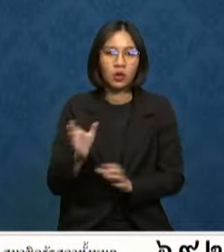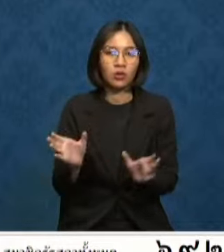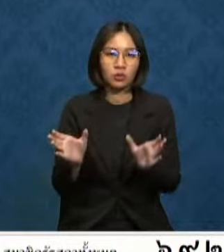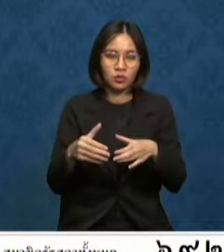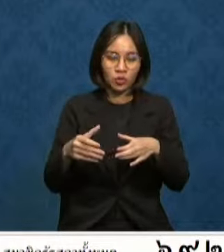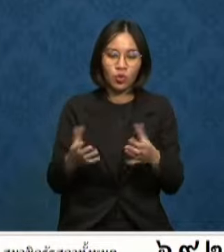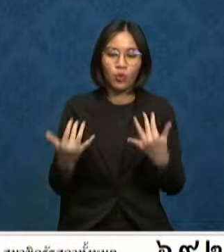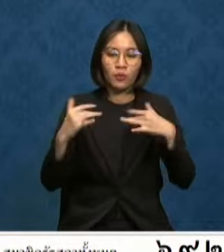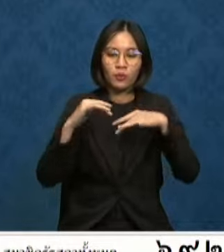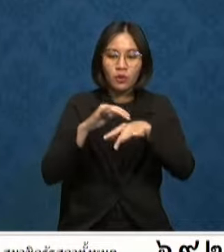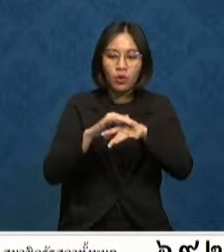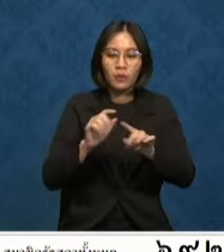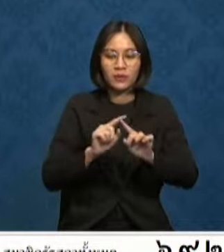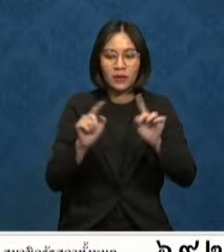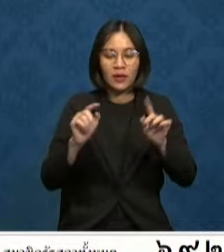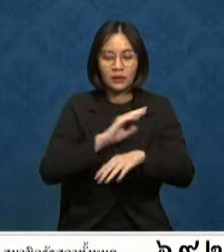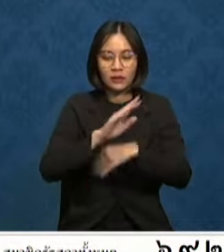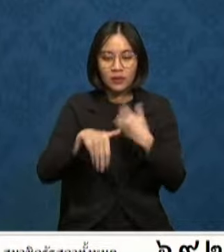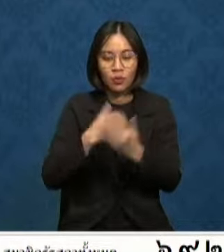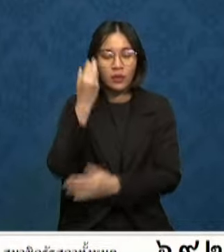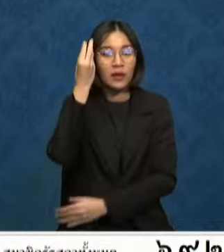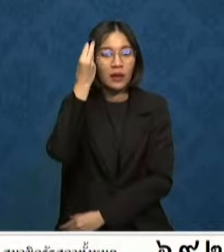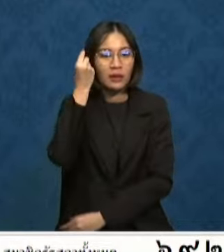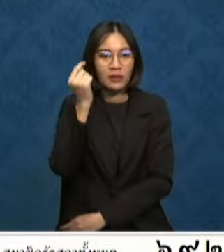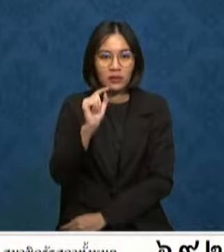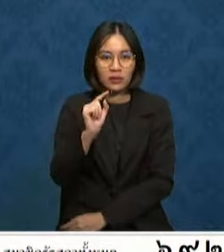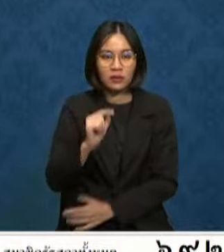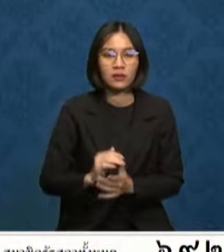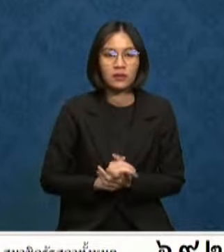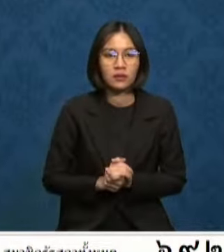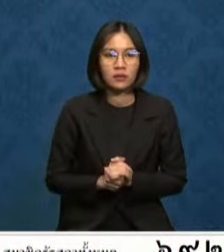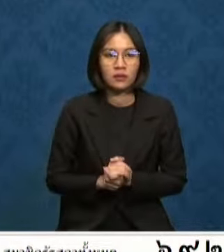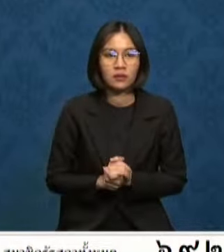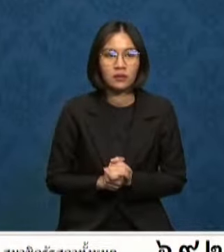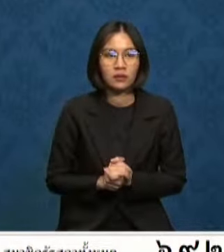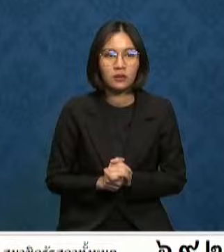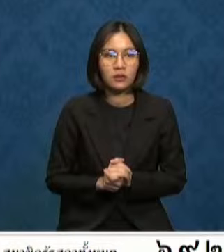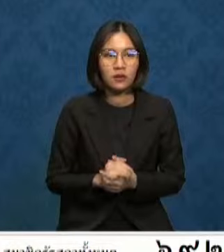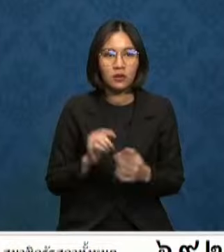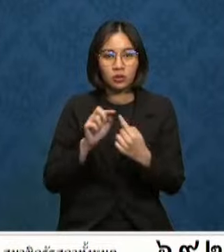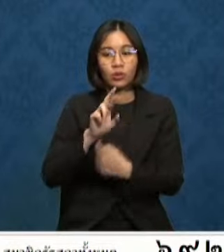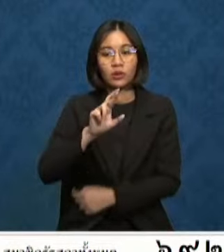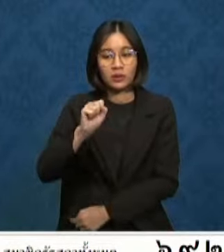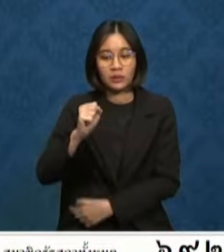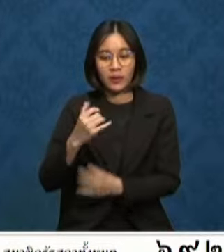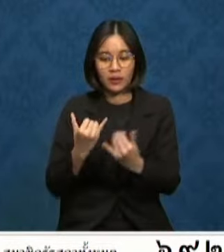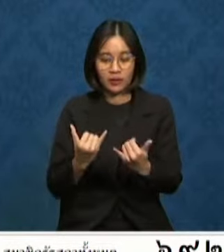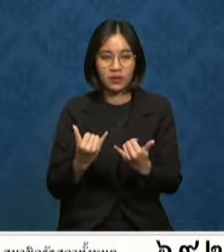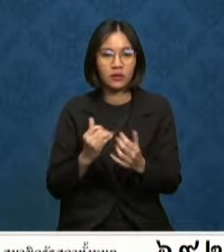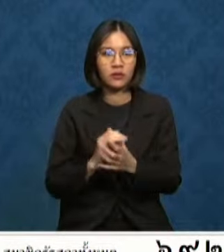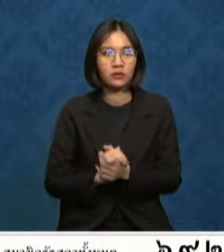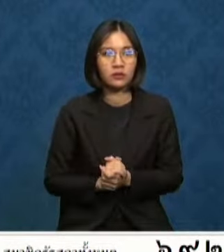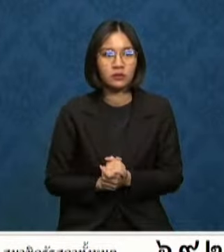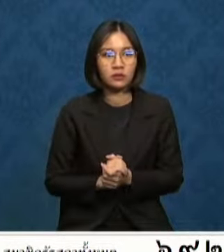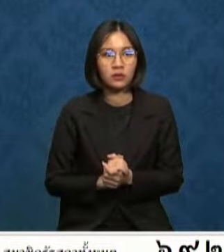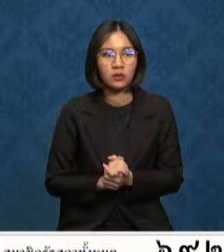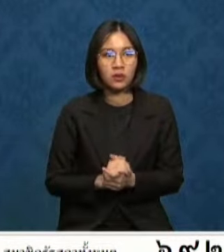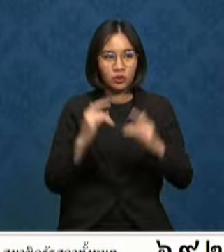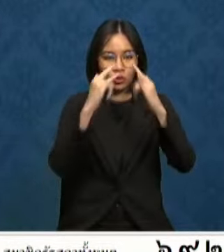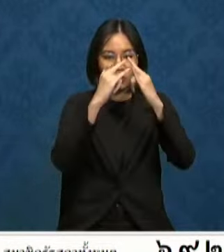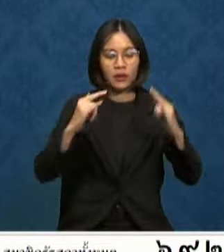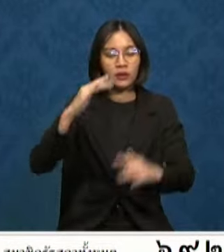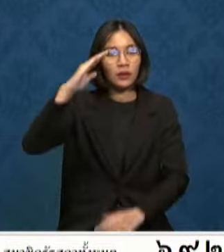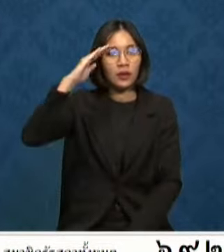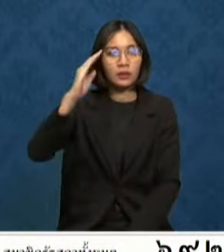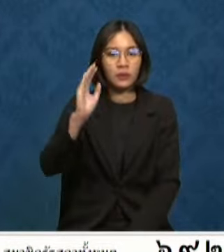่ทั้งหายทงปวงนี่ให้คิดเธอครับว่ามันตั้งในสภานะไม่ไดไปตใคายทงห